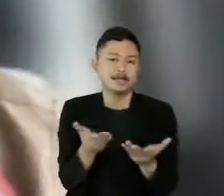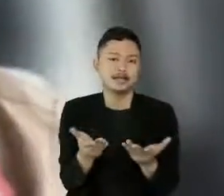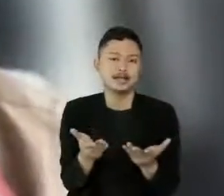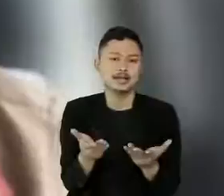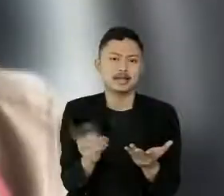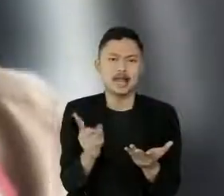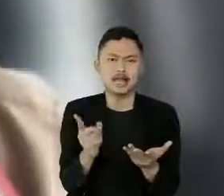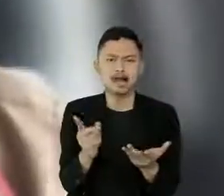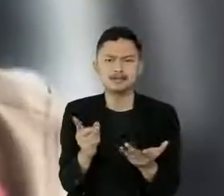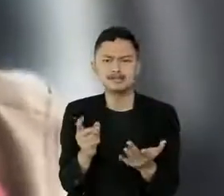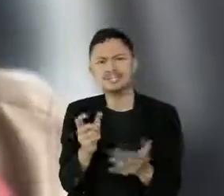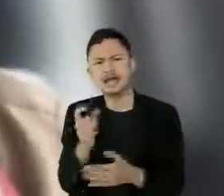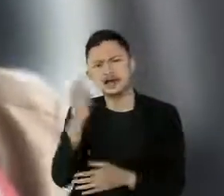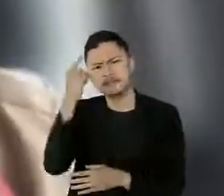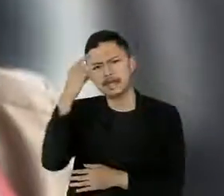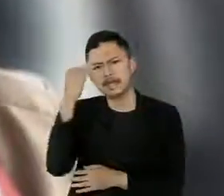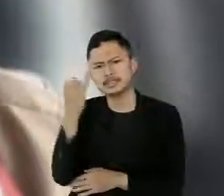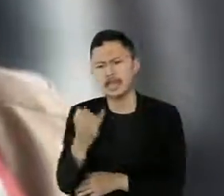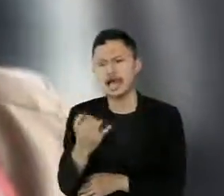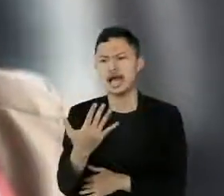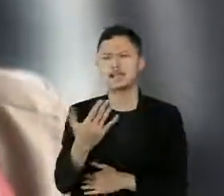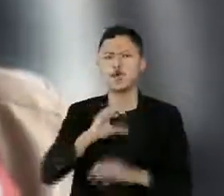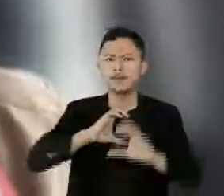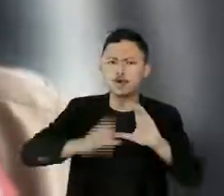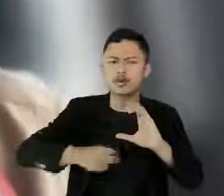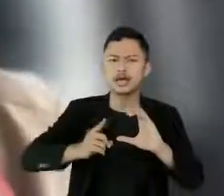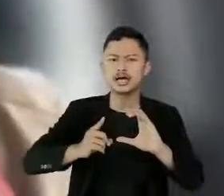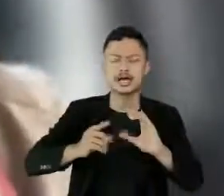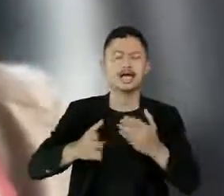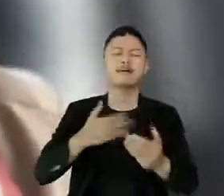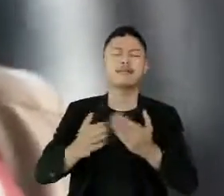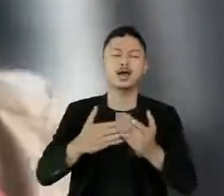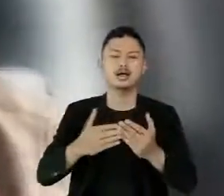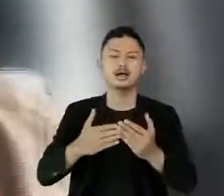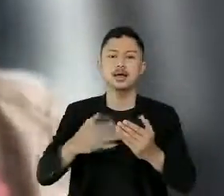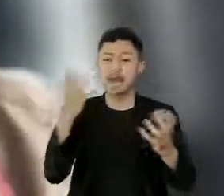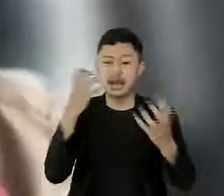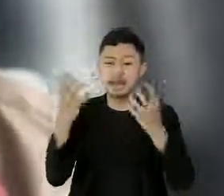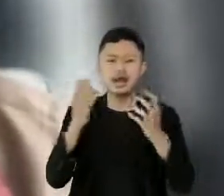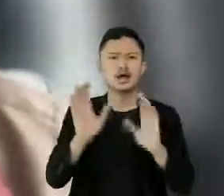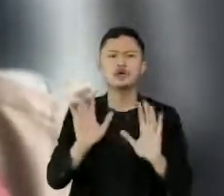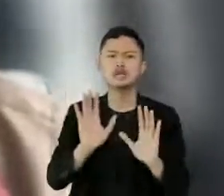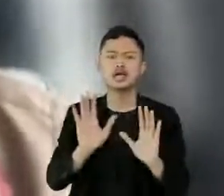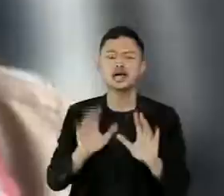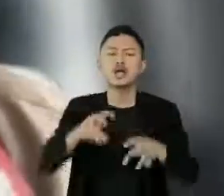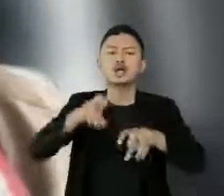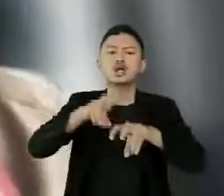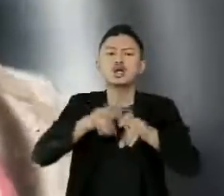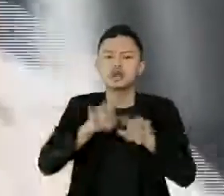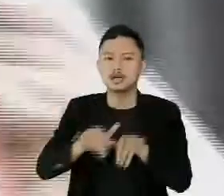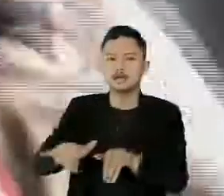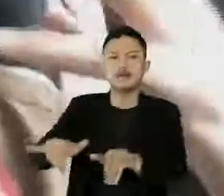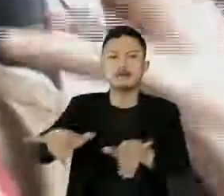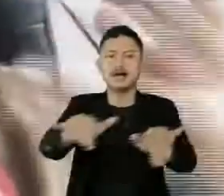sedikit kesalahpahaman, saya selalu bilang sama Mas Ai, yuk kita duduk ngobrol, karena kita ingin